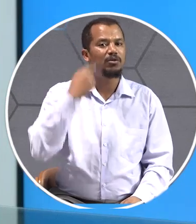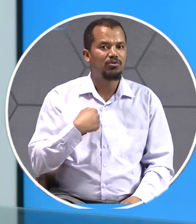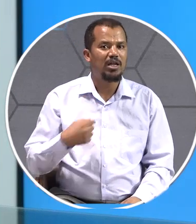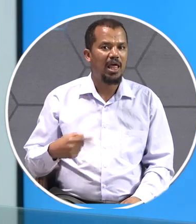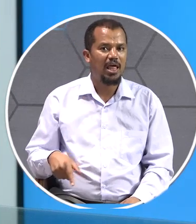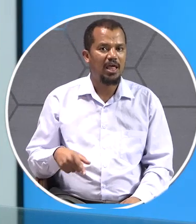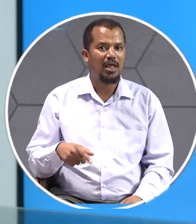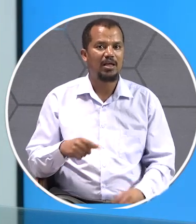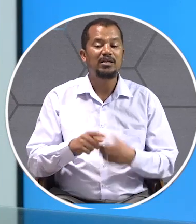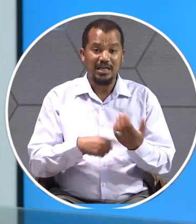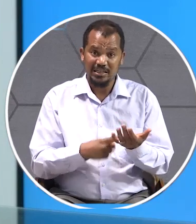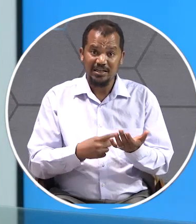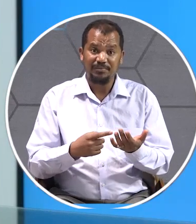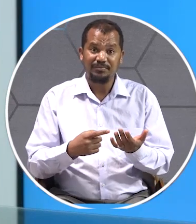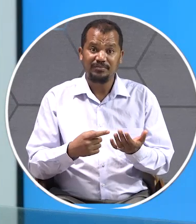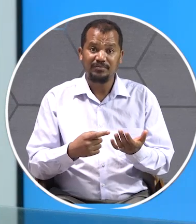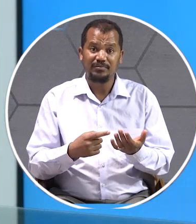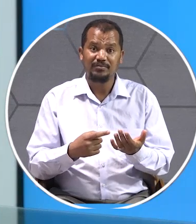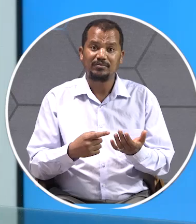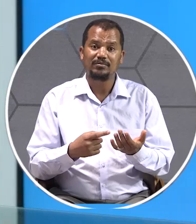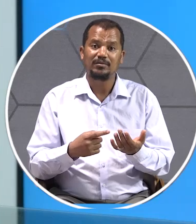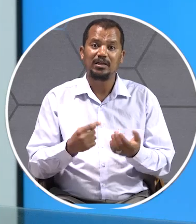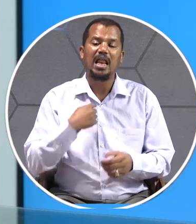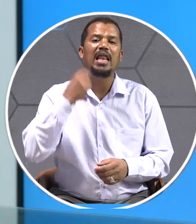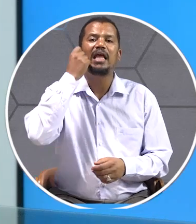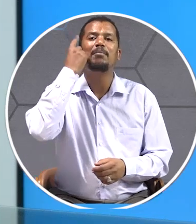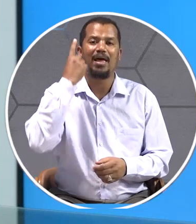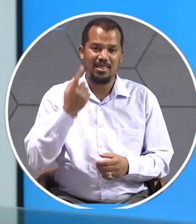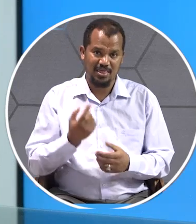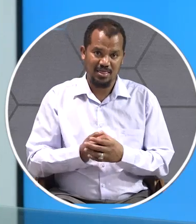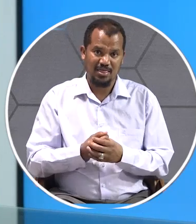እሱ ነው እንግዲህ ለኔ